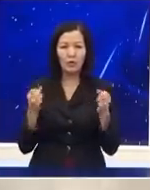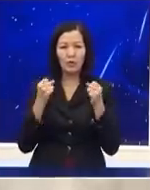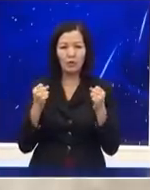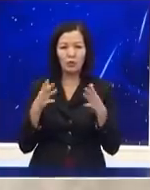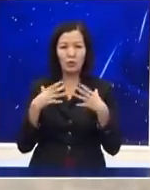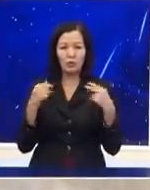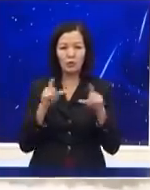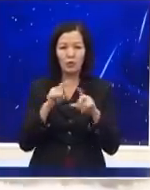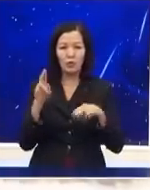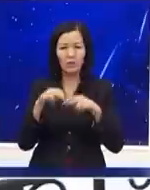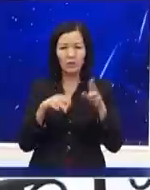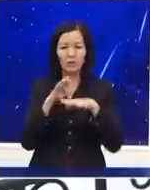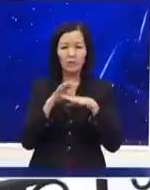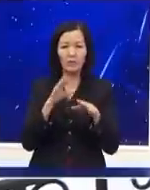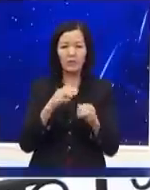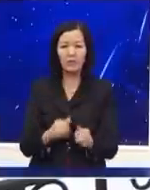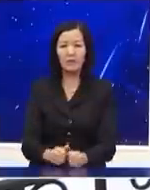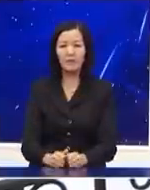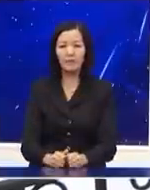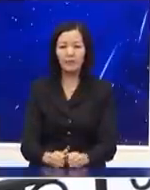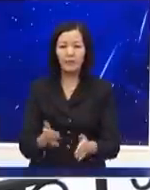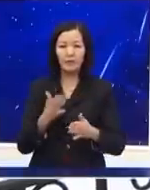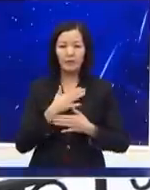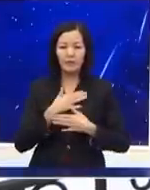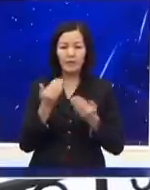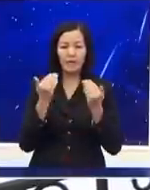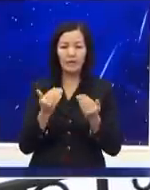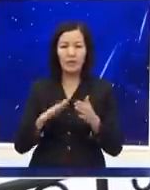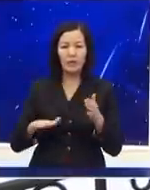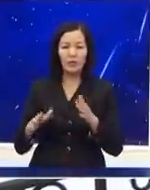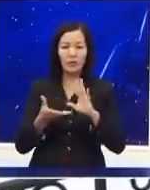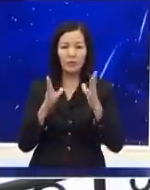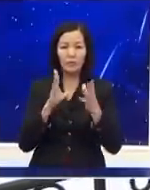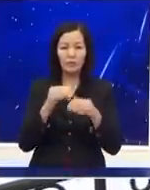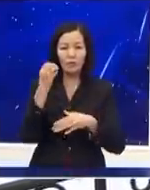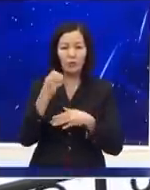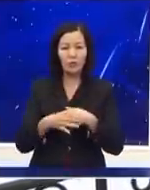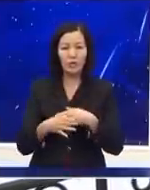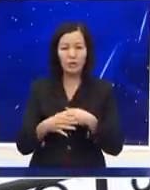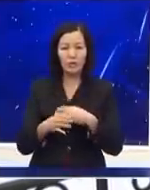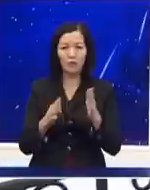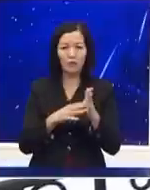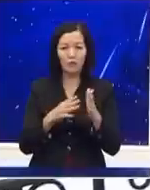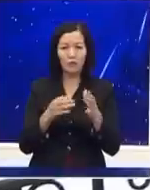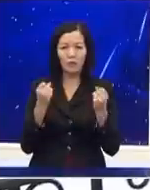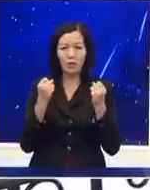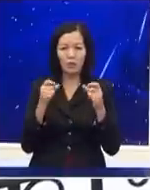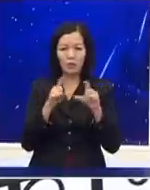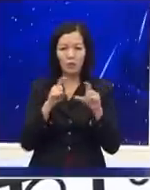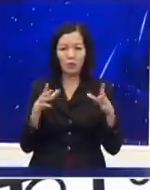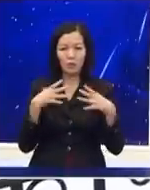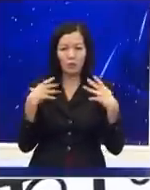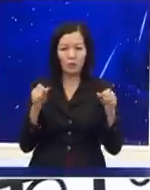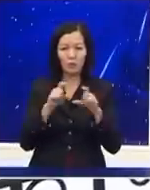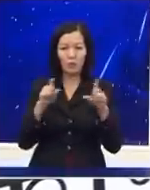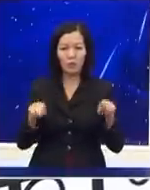шынықтыру, сауықтыру кешені салынып жатыр. Бізде өңірлерімізде, аудандарымызда, аудан орталықтарында 9 дене шынықтыру, сауықтыру кешендері